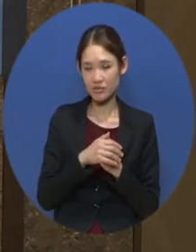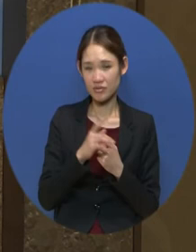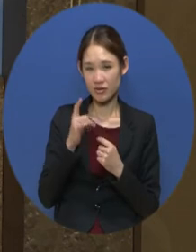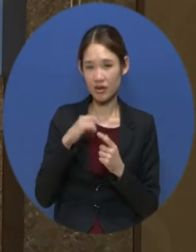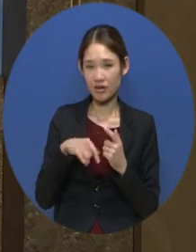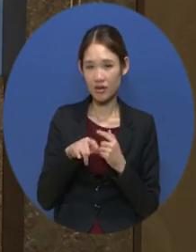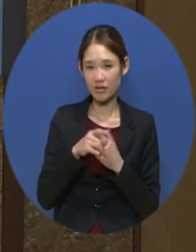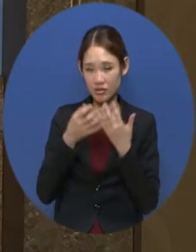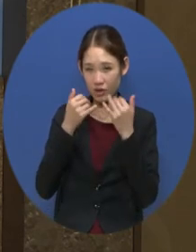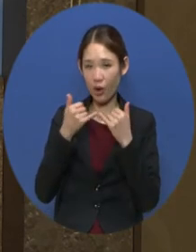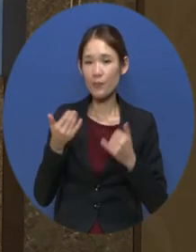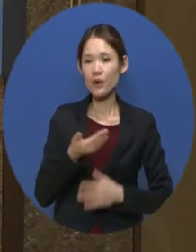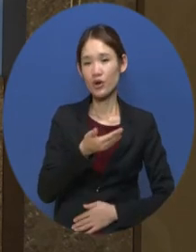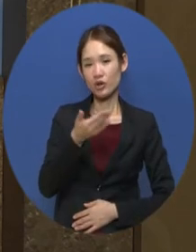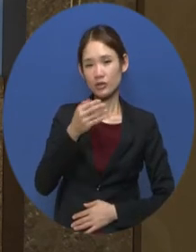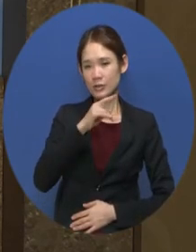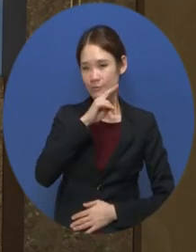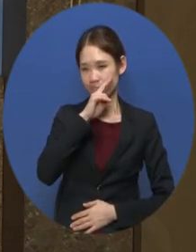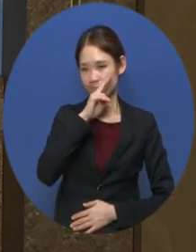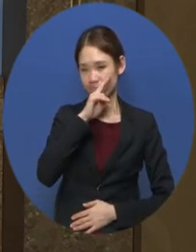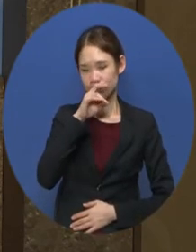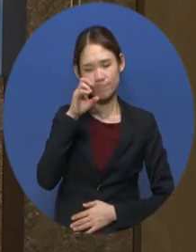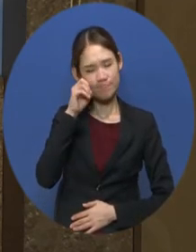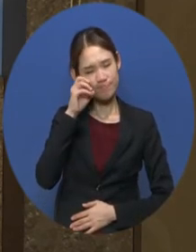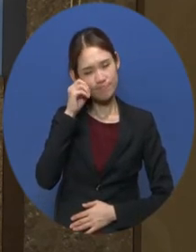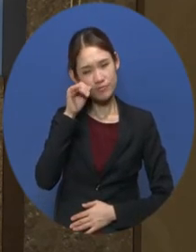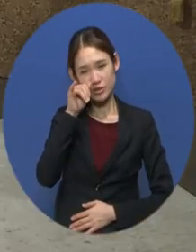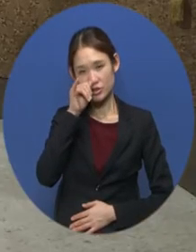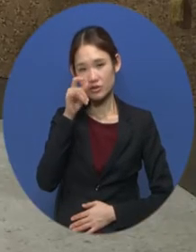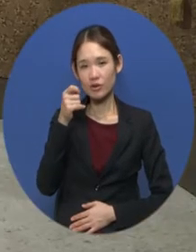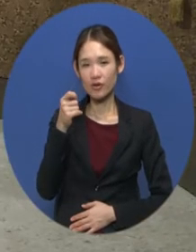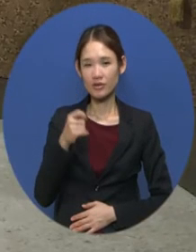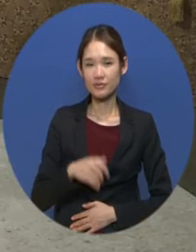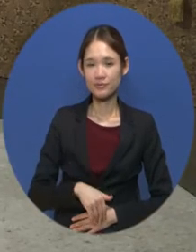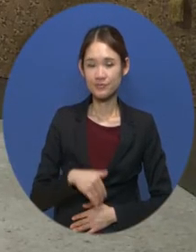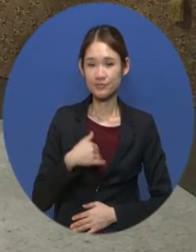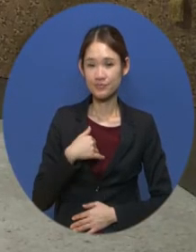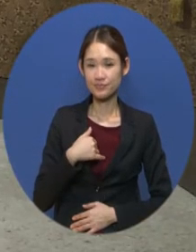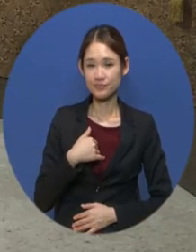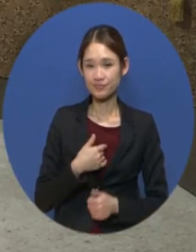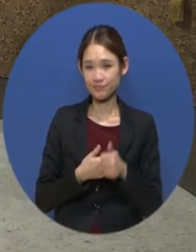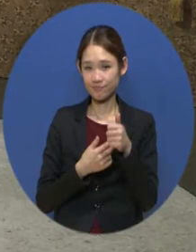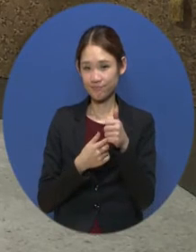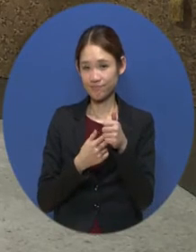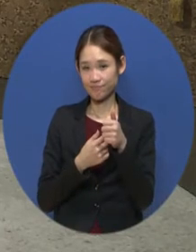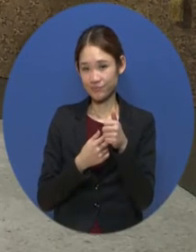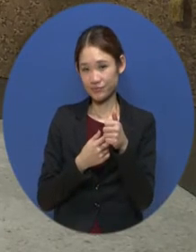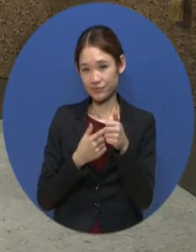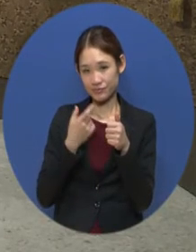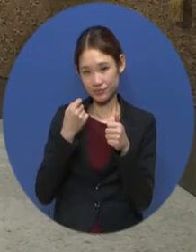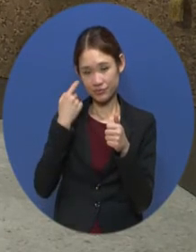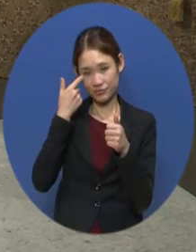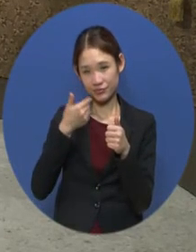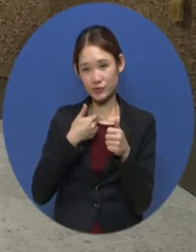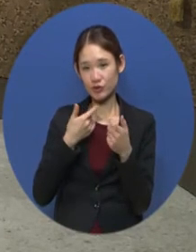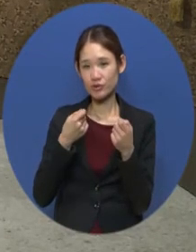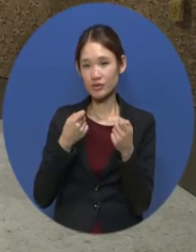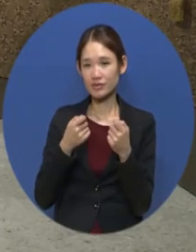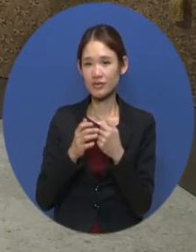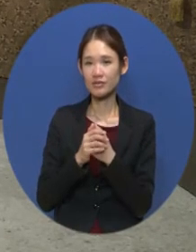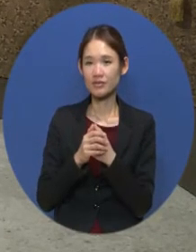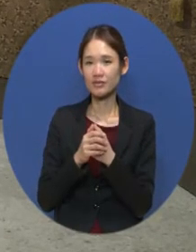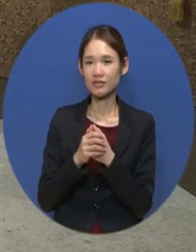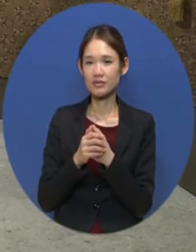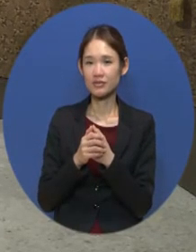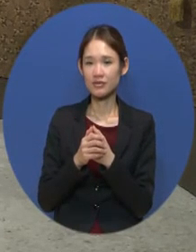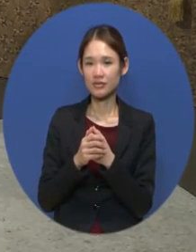이 시청자분들께서 의문을 가지실 부분이 있어요. 저는 사실 우리 아나운서님께서 이런 질문을 해주시지